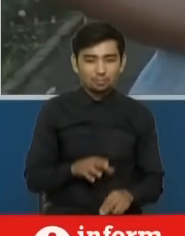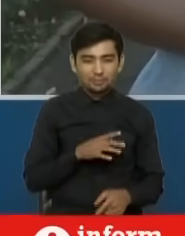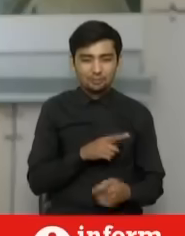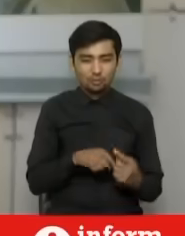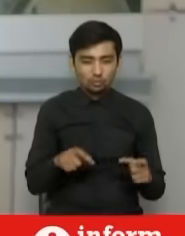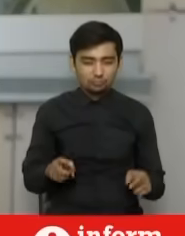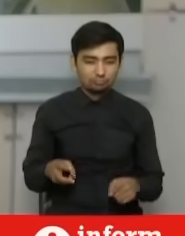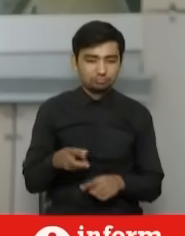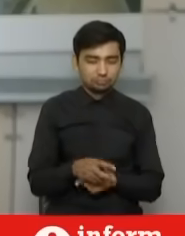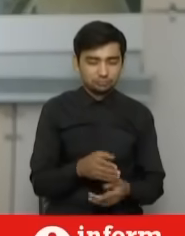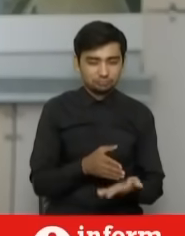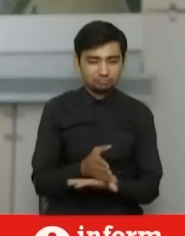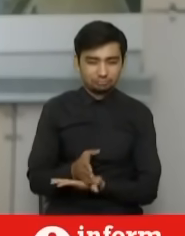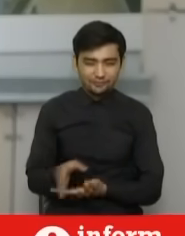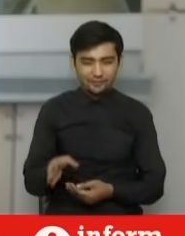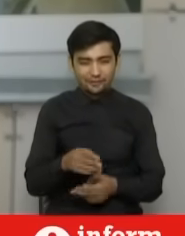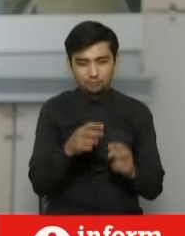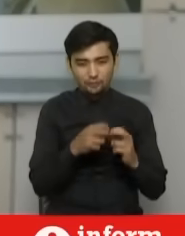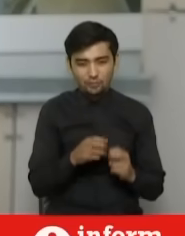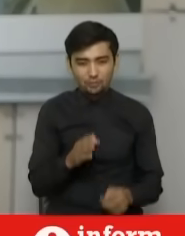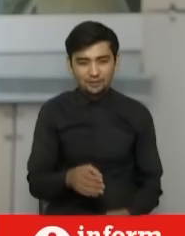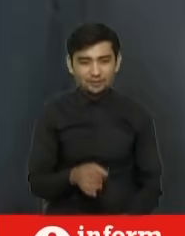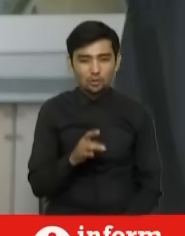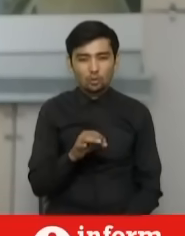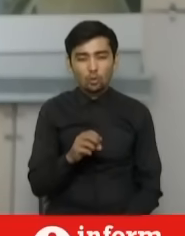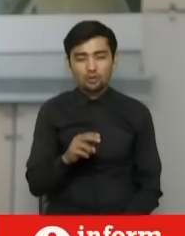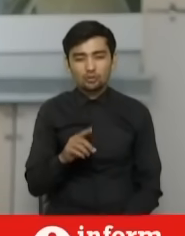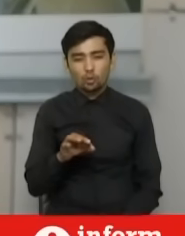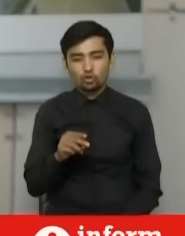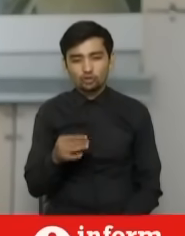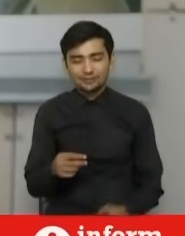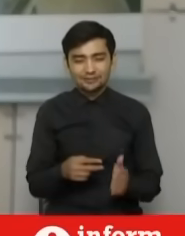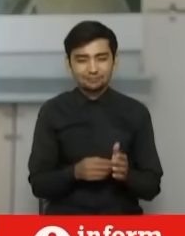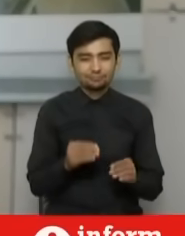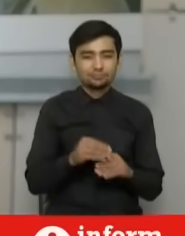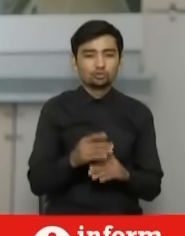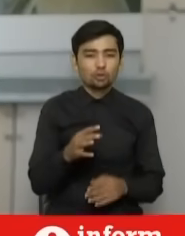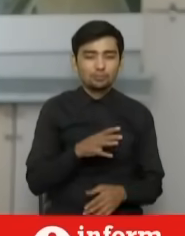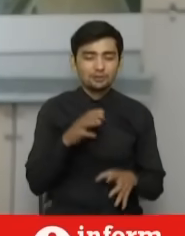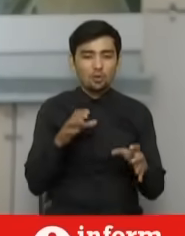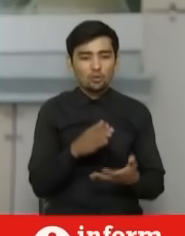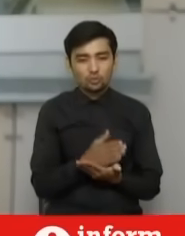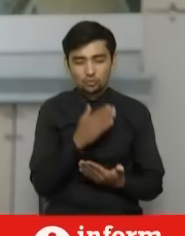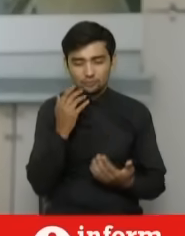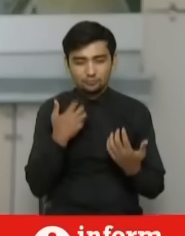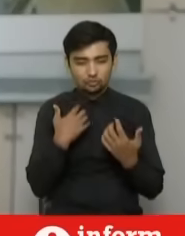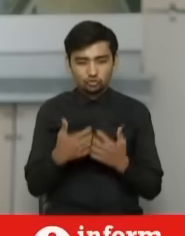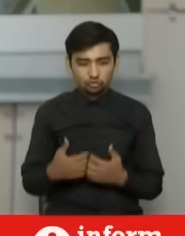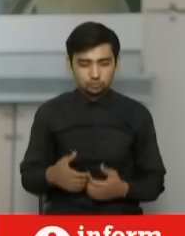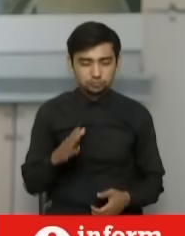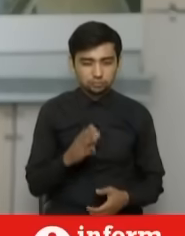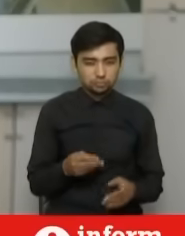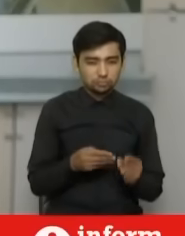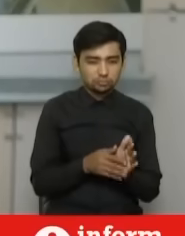кетті. Цены на розничную реализацию. Кәсіпкерлер бағаны қаншалықты заңды түрде өсіргенін есептеп саралаймыз. Барлық